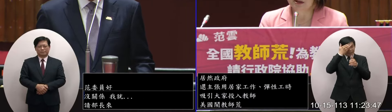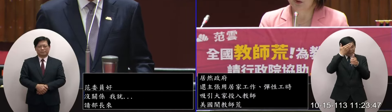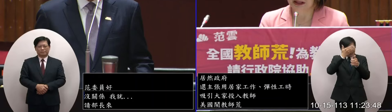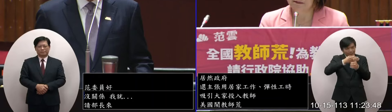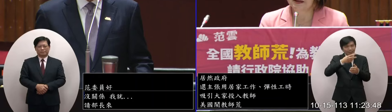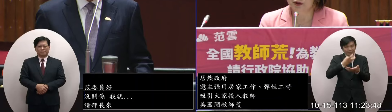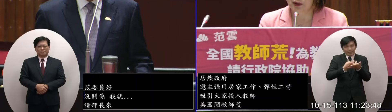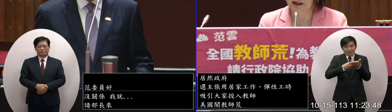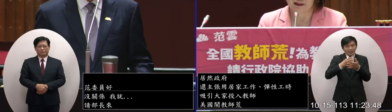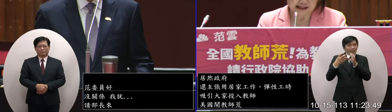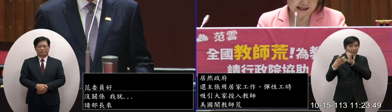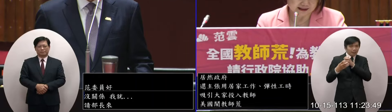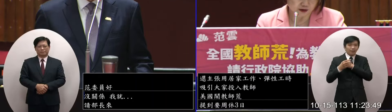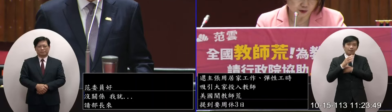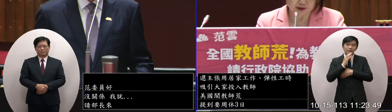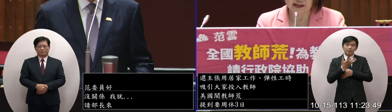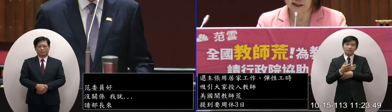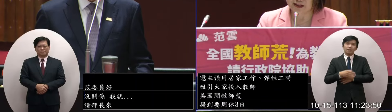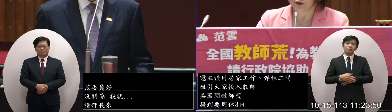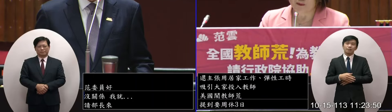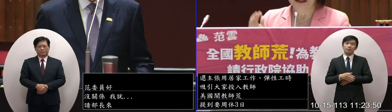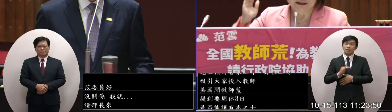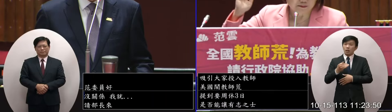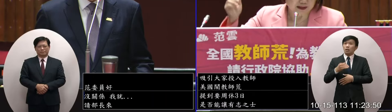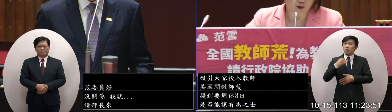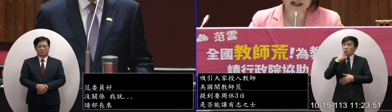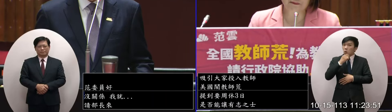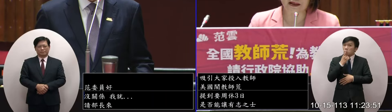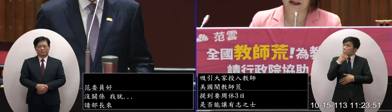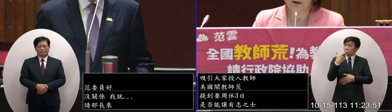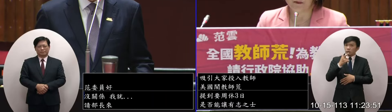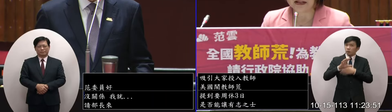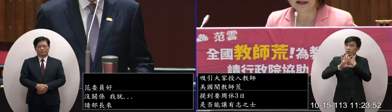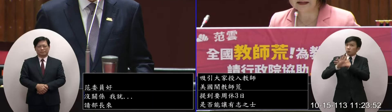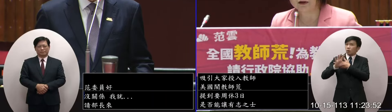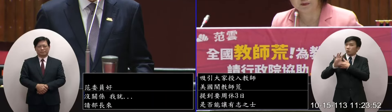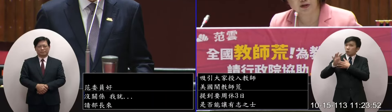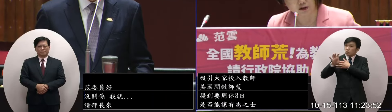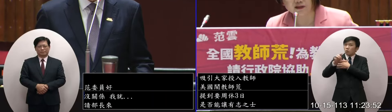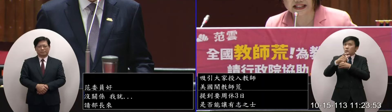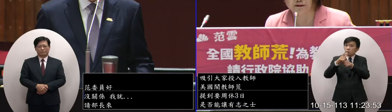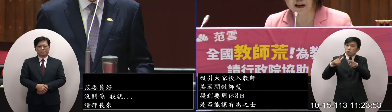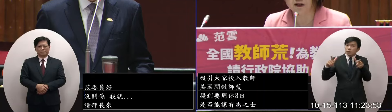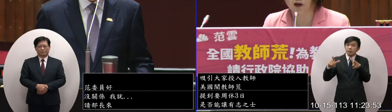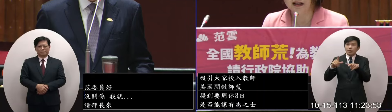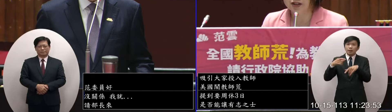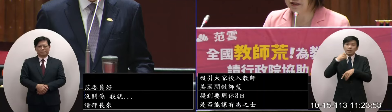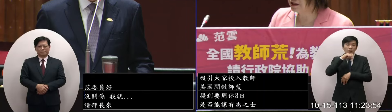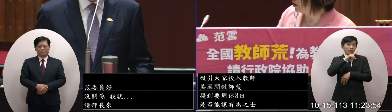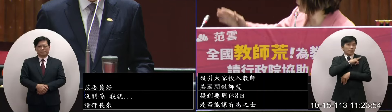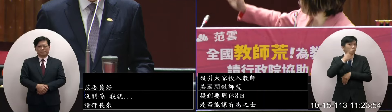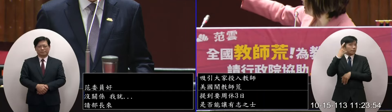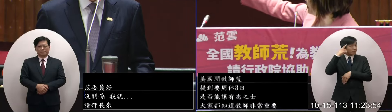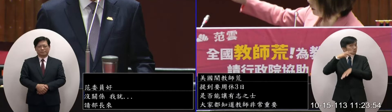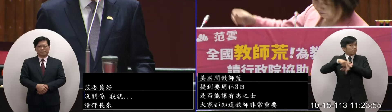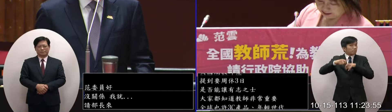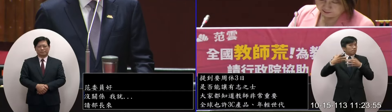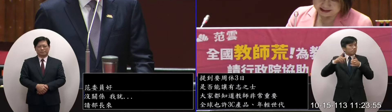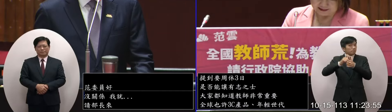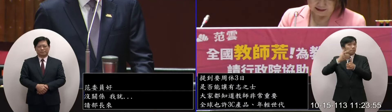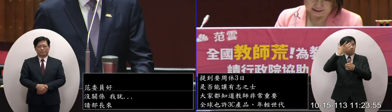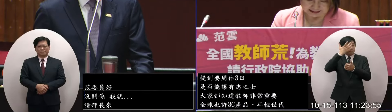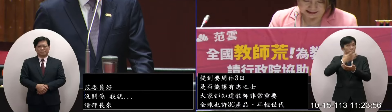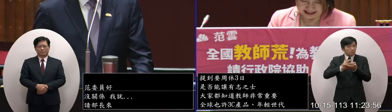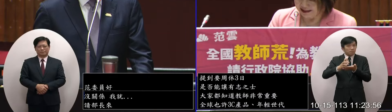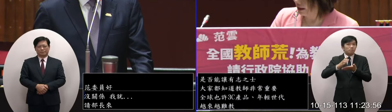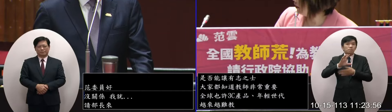湾不是唯一面对哈、这个的处境。可是我们跟别的国家比，我们现在有没有找到解方哈、真正找到问题哦？